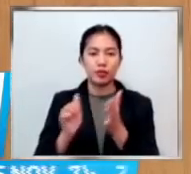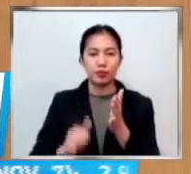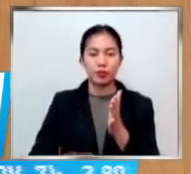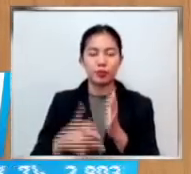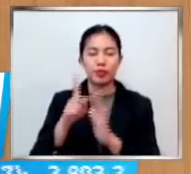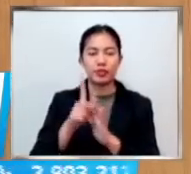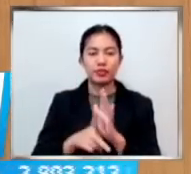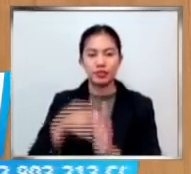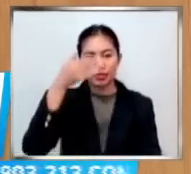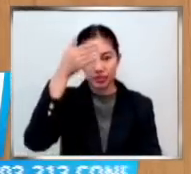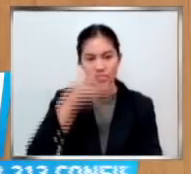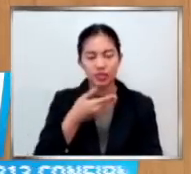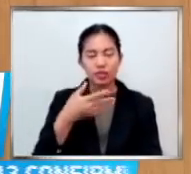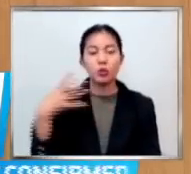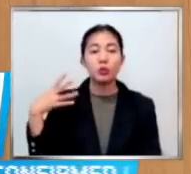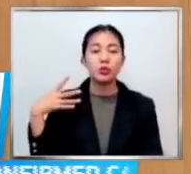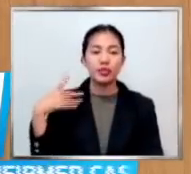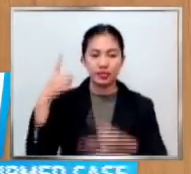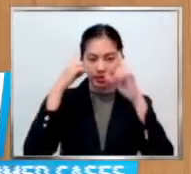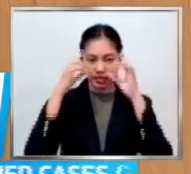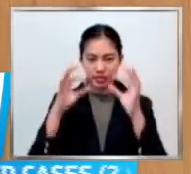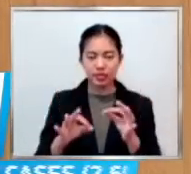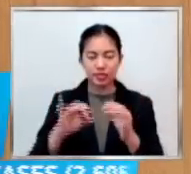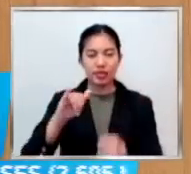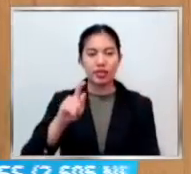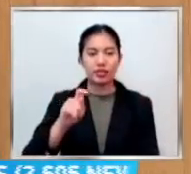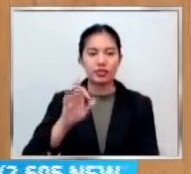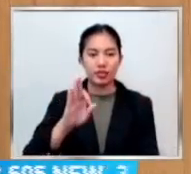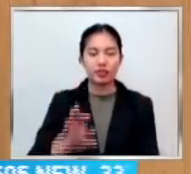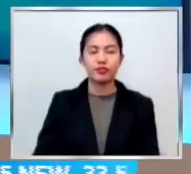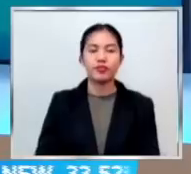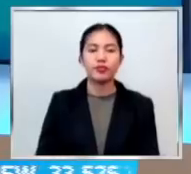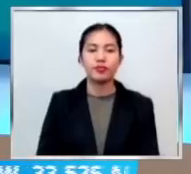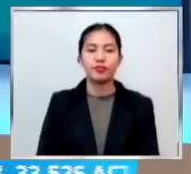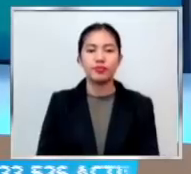at hintayin ang desisyon ng IATF kaugnay nito.